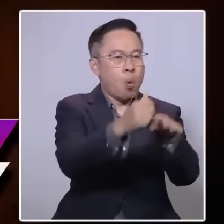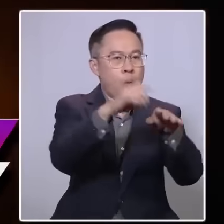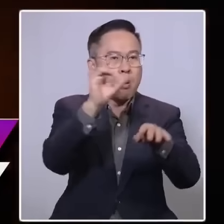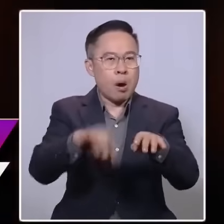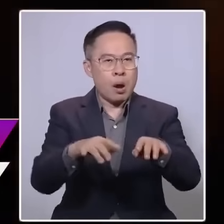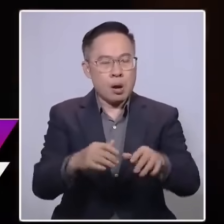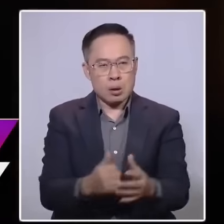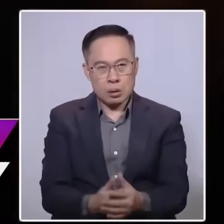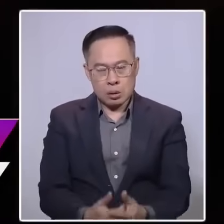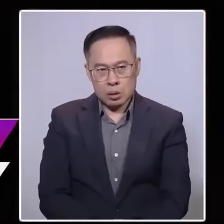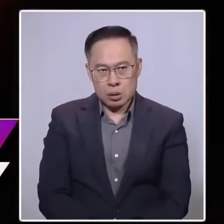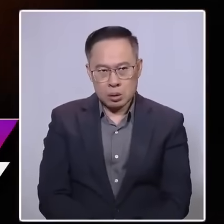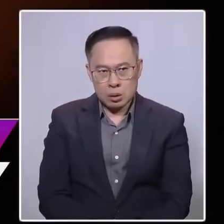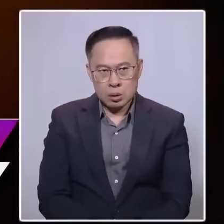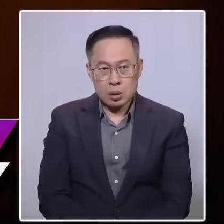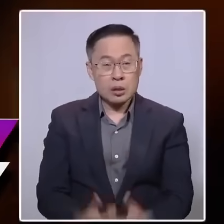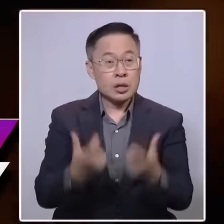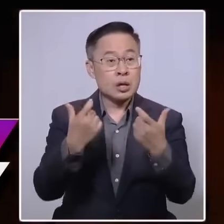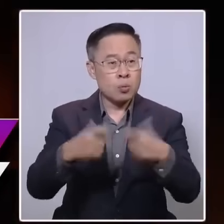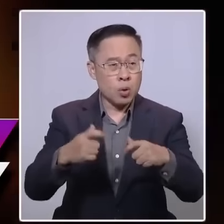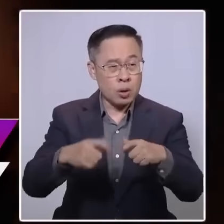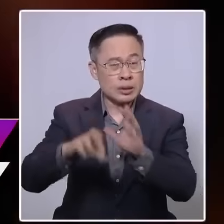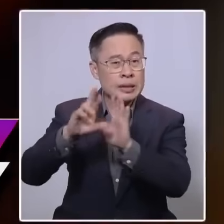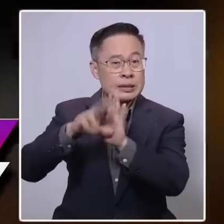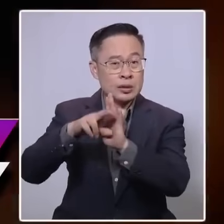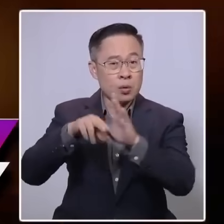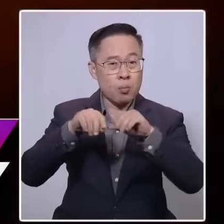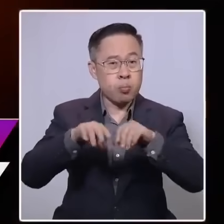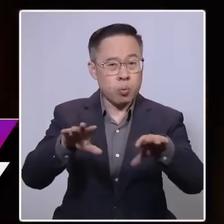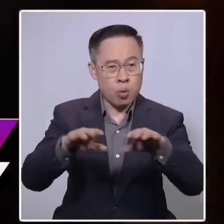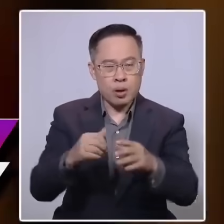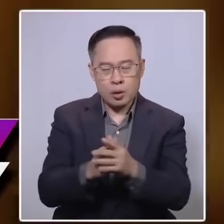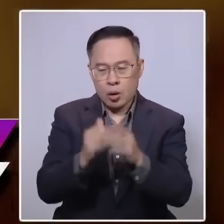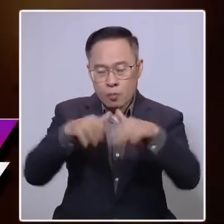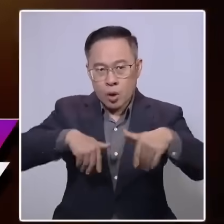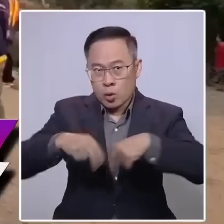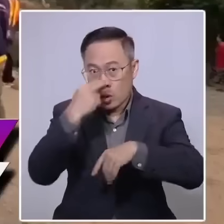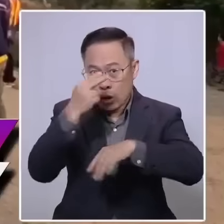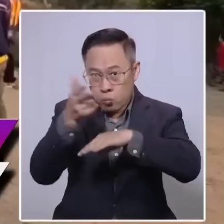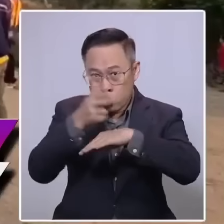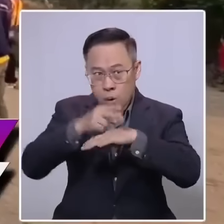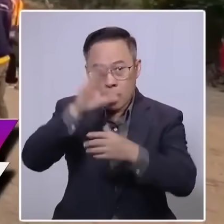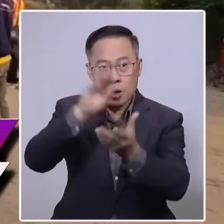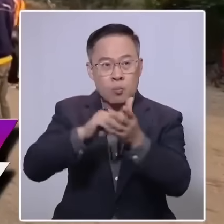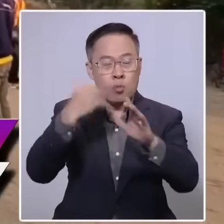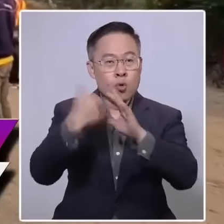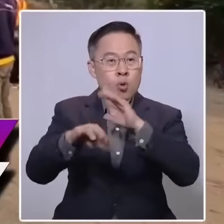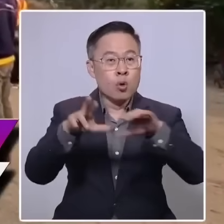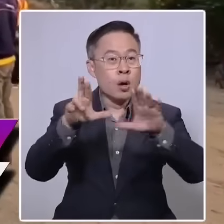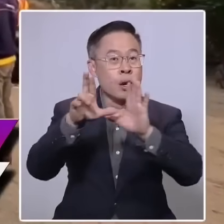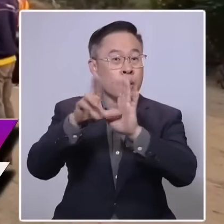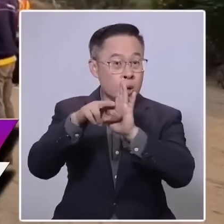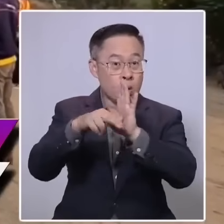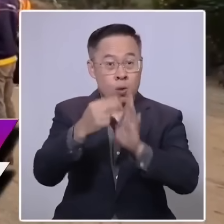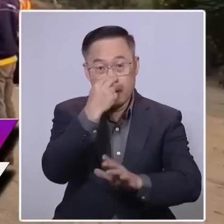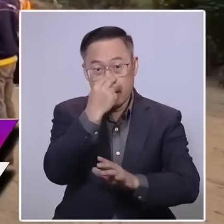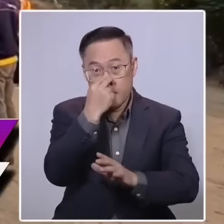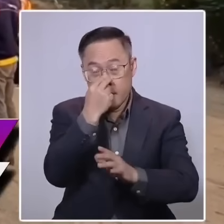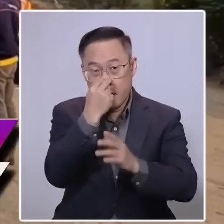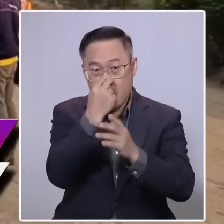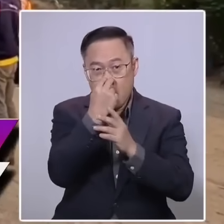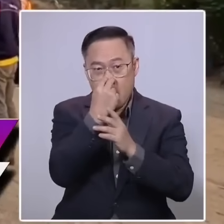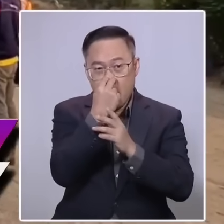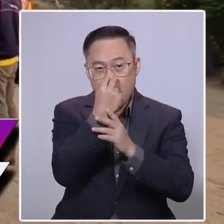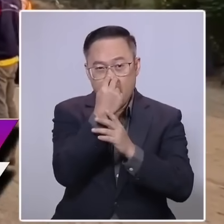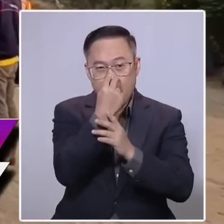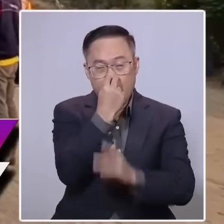ติแล้วเมื่อสักครู่นี้เป็นคลิปนะคะที่ TikTok ของท่านหนึ่งเนี่ยเอามาโพสต์เอาไว้ขบวนรถเร็ว109กรุงเทพอภิวัฒน์เ